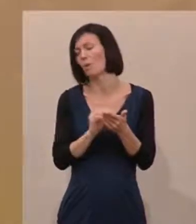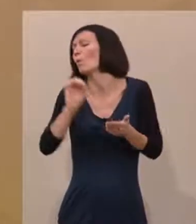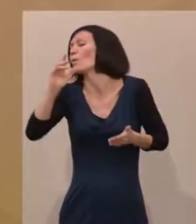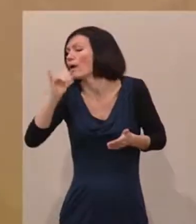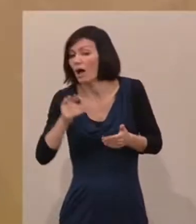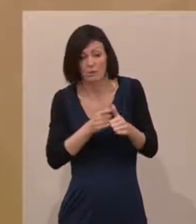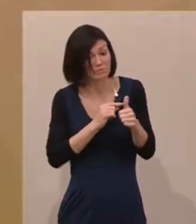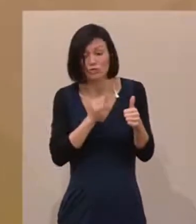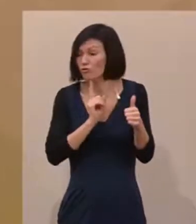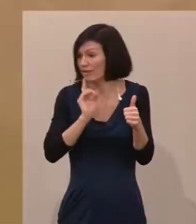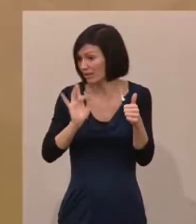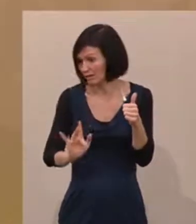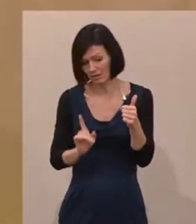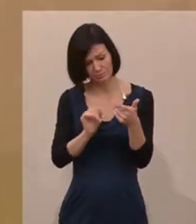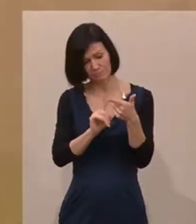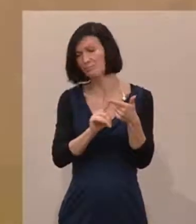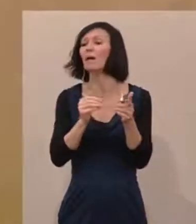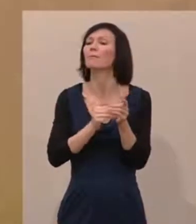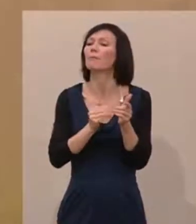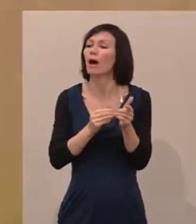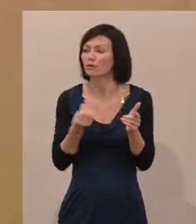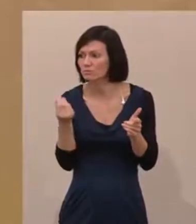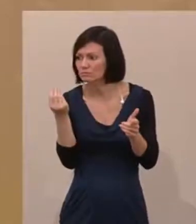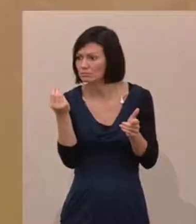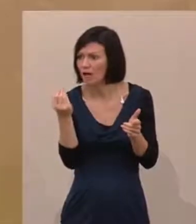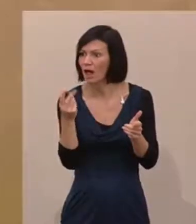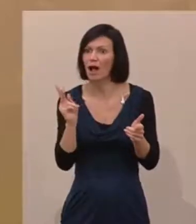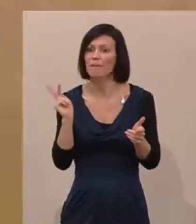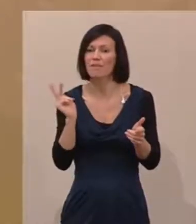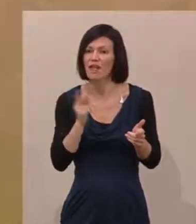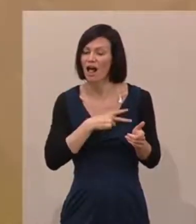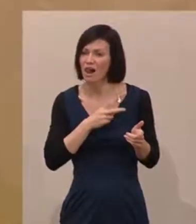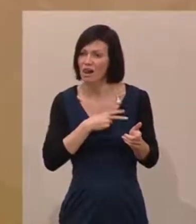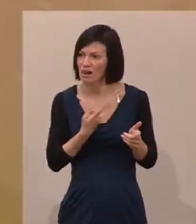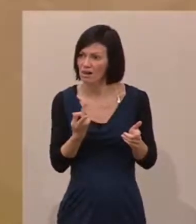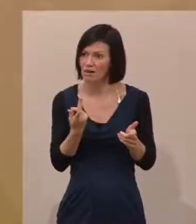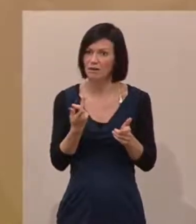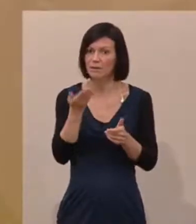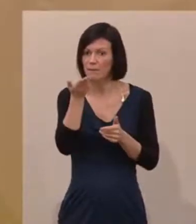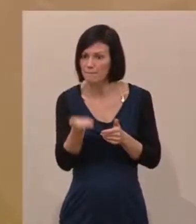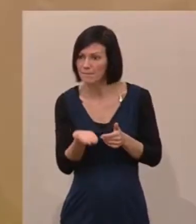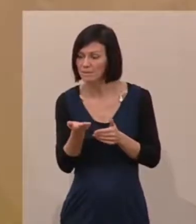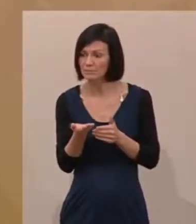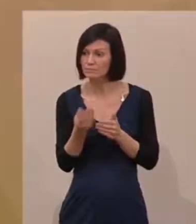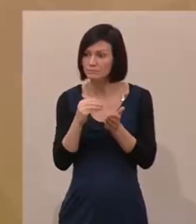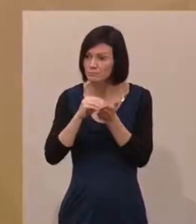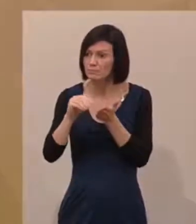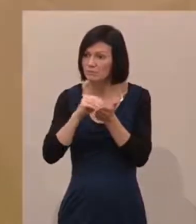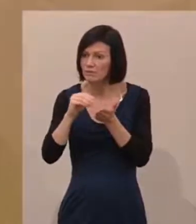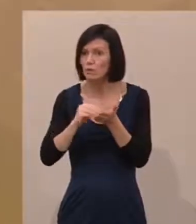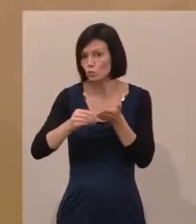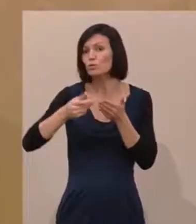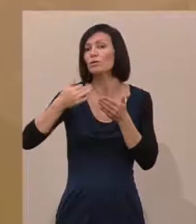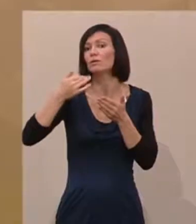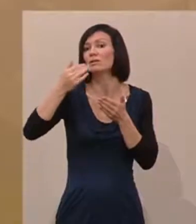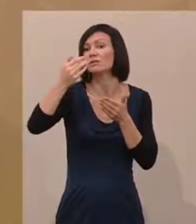Und zweitens muss man natürlich über das notwendige Kleingeld verfügen, um sich die höheren Mieten zahlen zu können, mit denen man am Ende